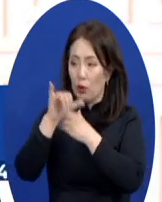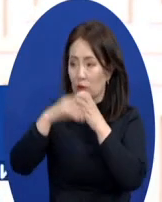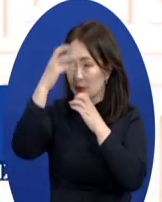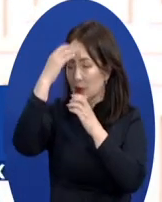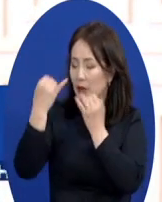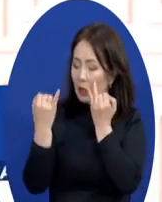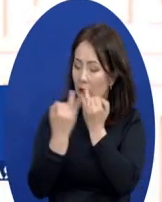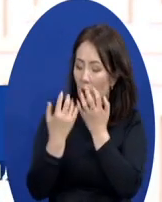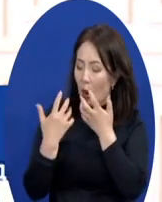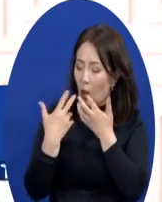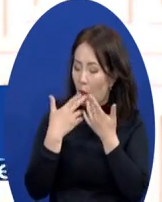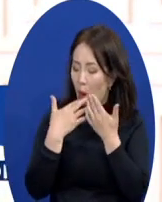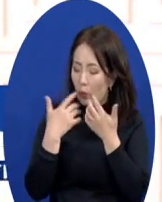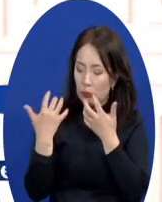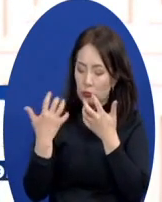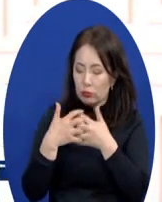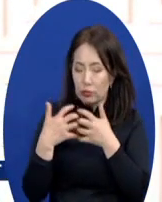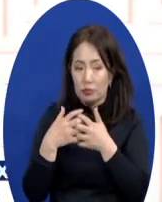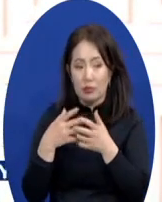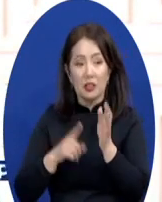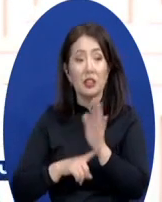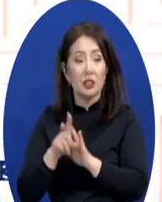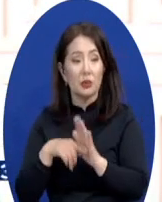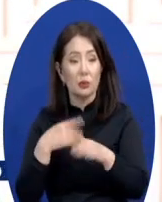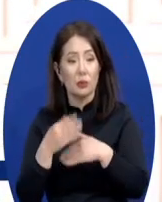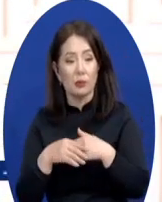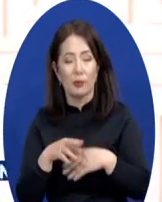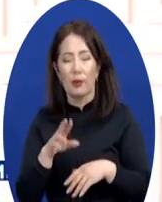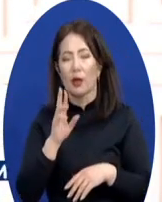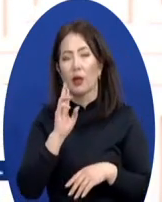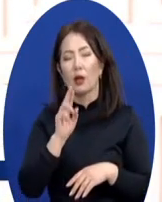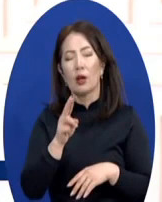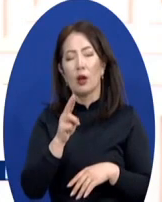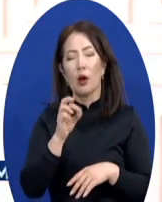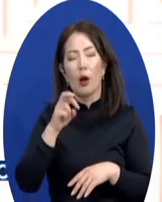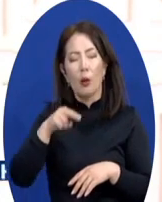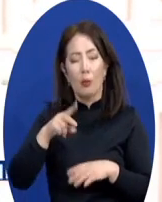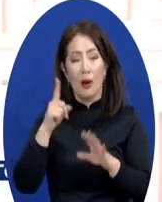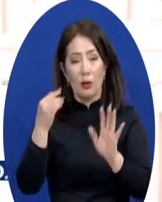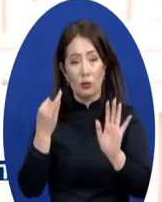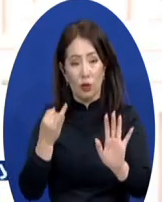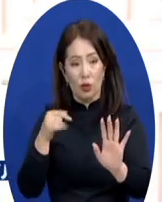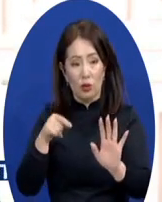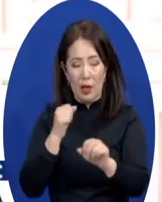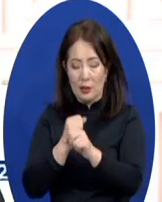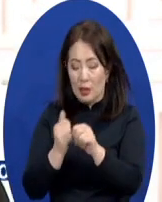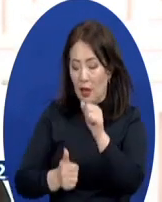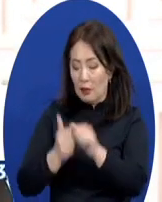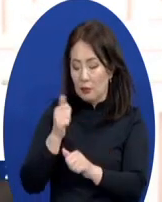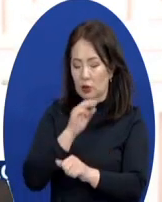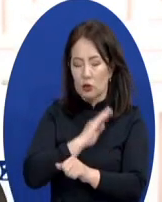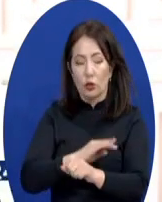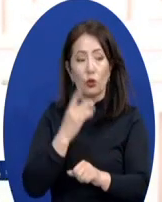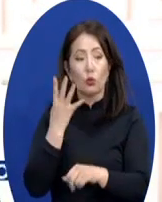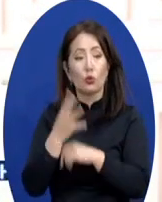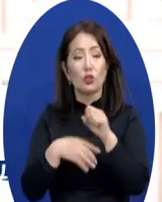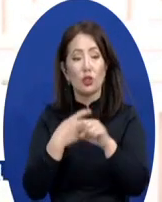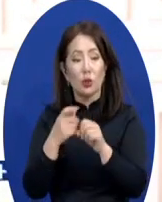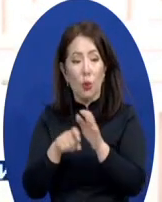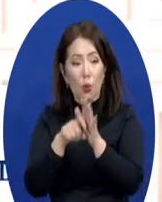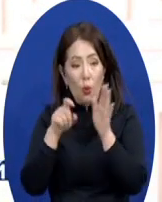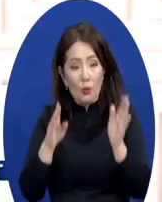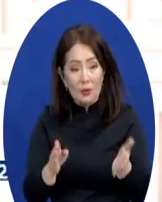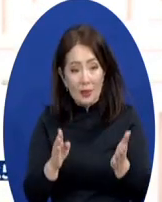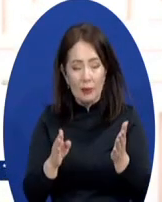засгийн газартаа бас яриа хэлцээрүүдийг эхлүүлэх комдлог амжилттай зохион байгуулахын тулд энэ 4 жилийн хугацаанд бид нар Монгол